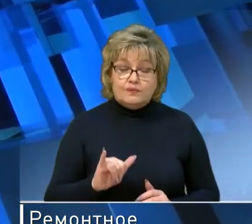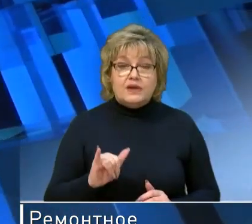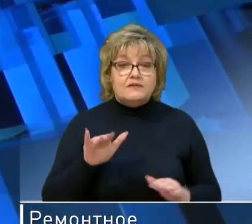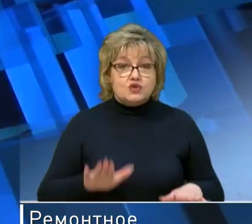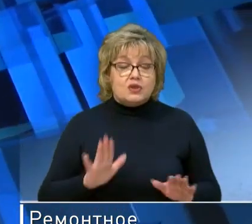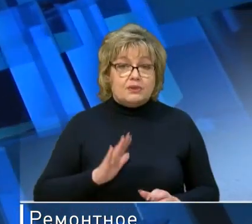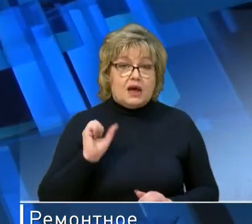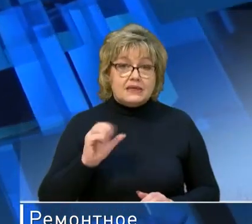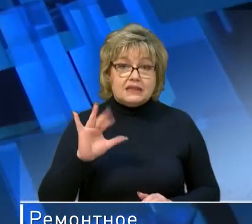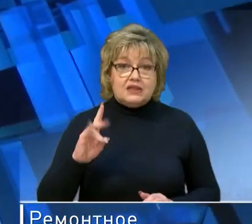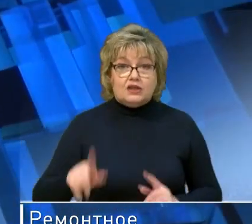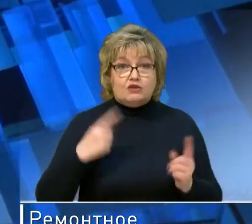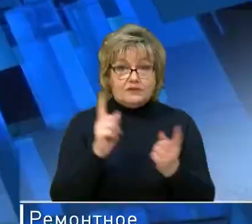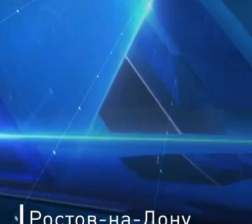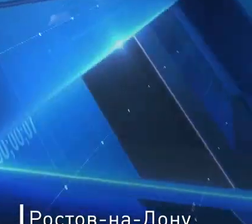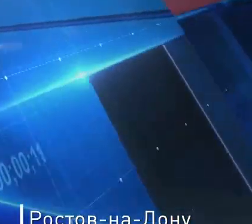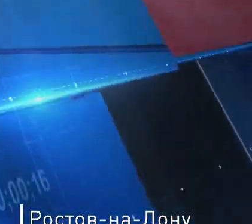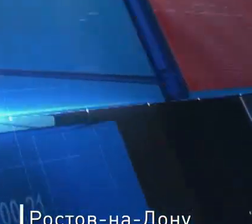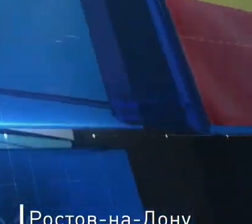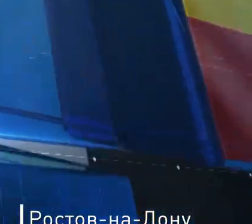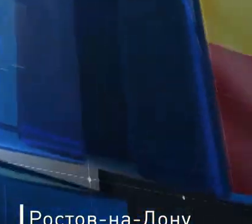В студии была Ася Скрыникова. До встречи.